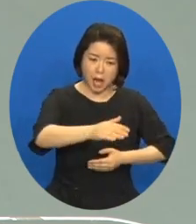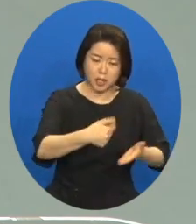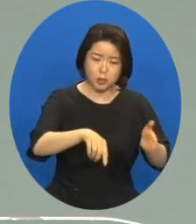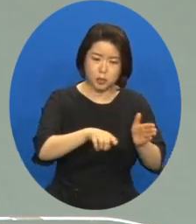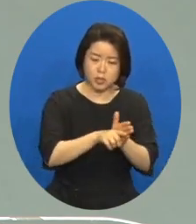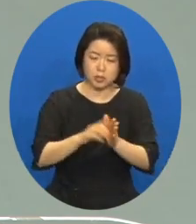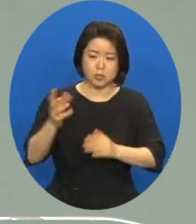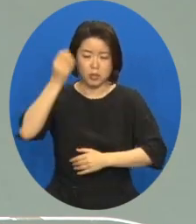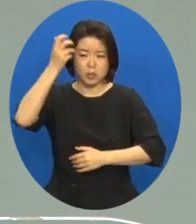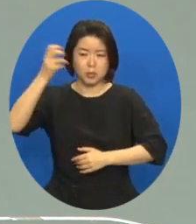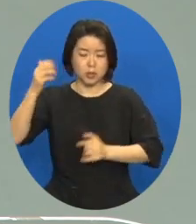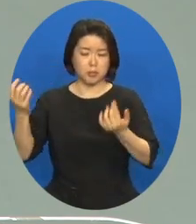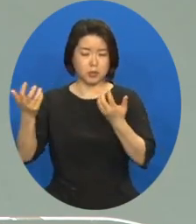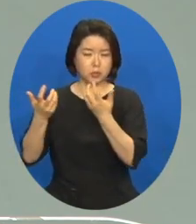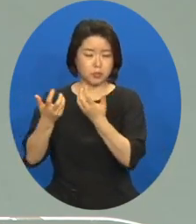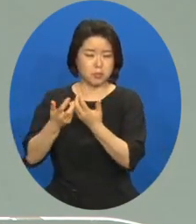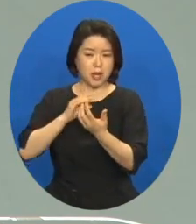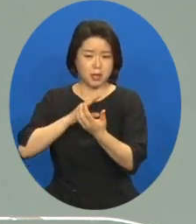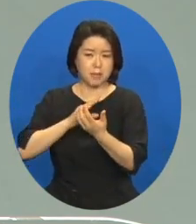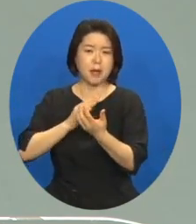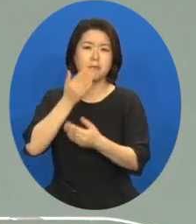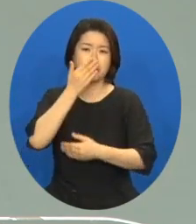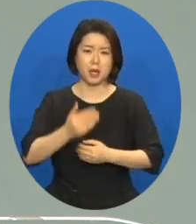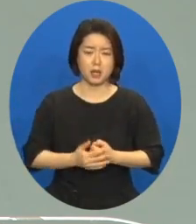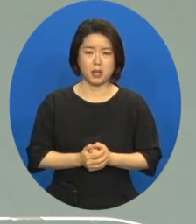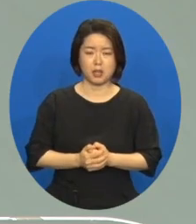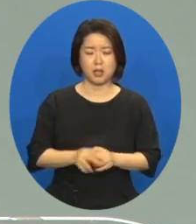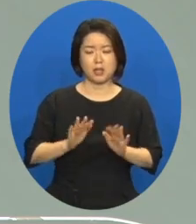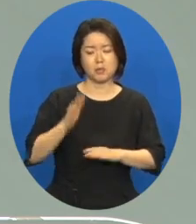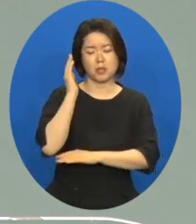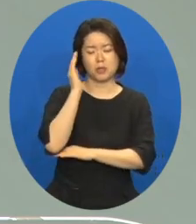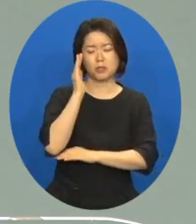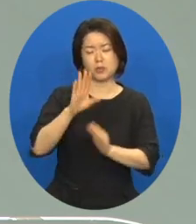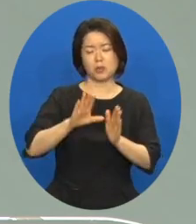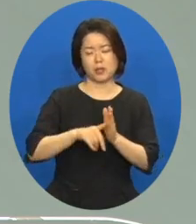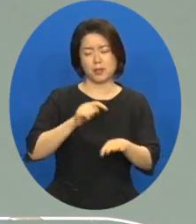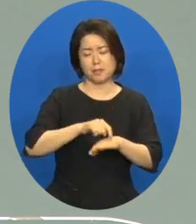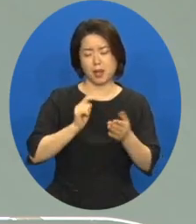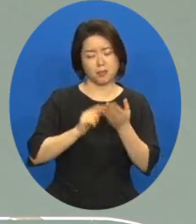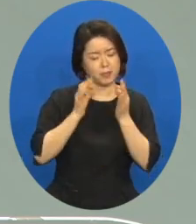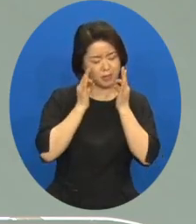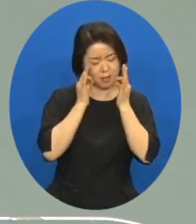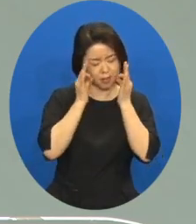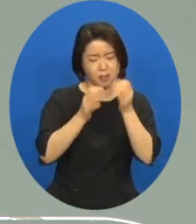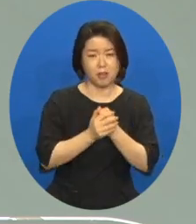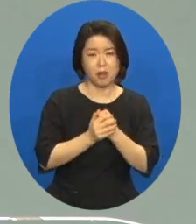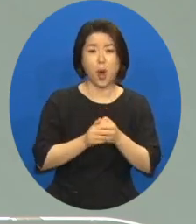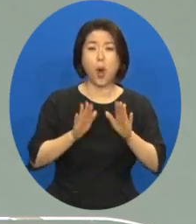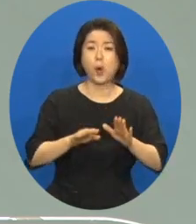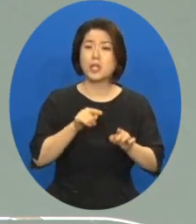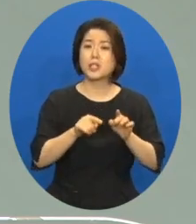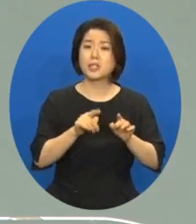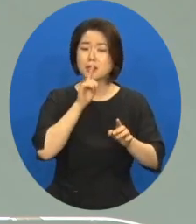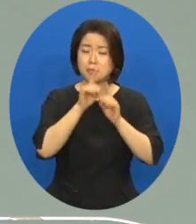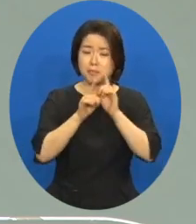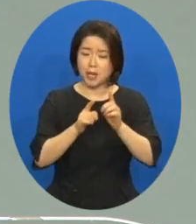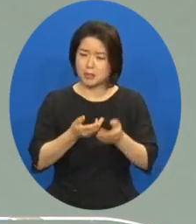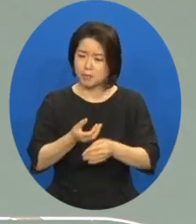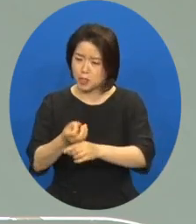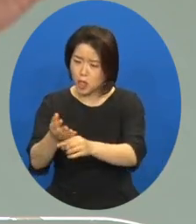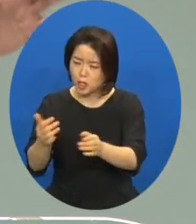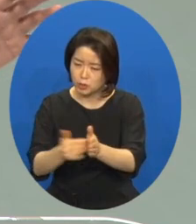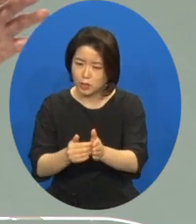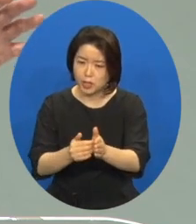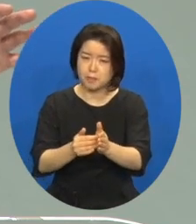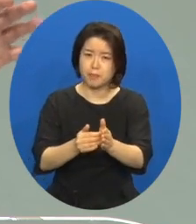길이 없습니다. 이번 설교를 할 때도 너무너무 마음이 간절해요. 오늘도 이 말씀을 전하고 제 속으로는